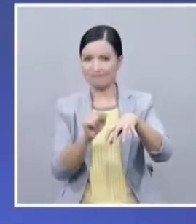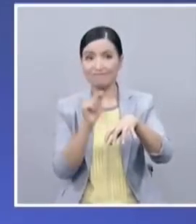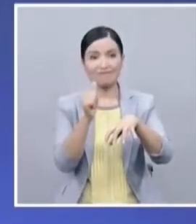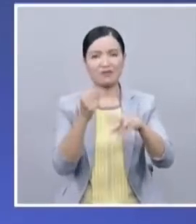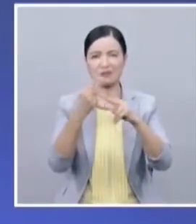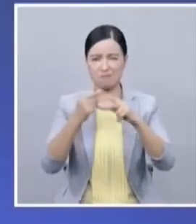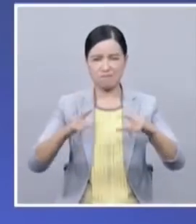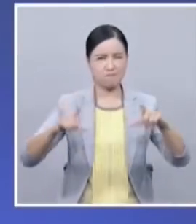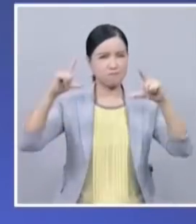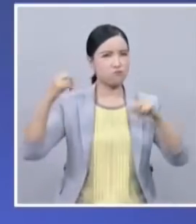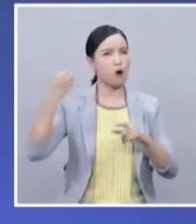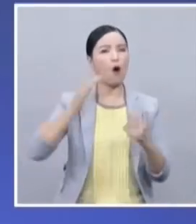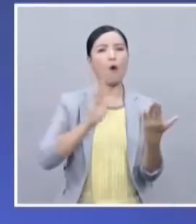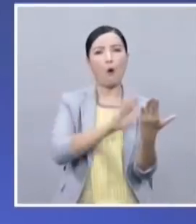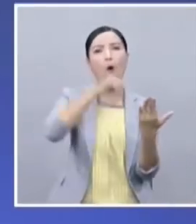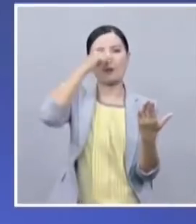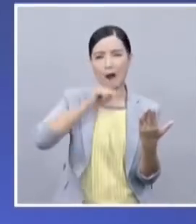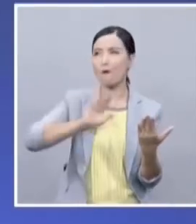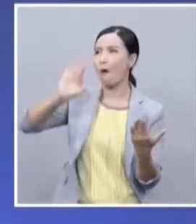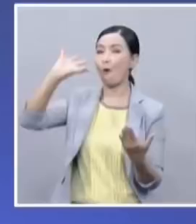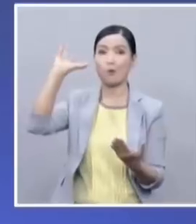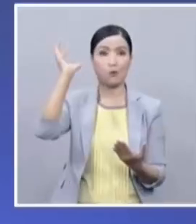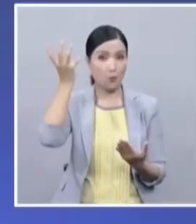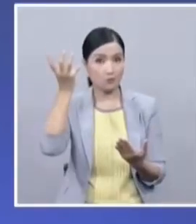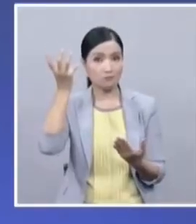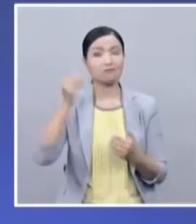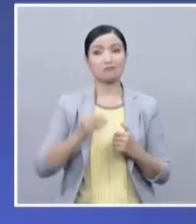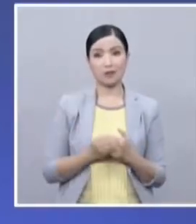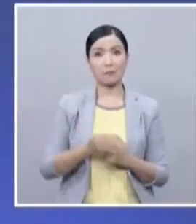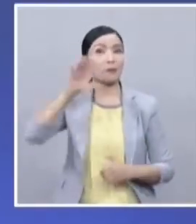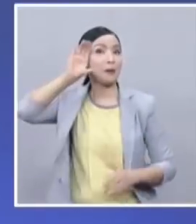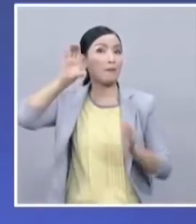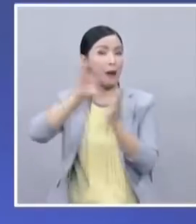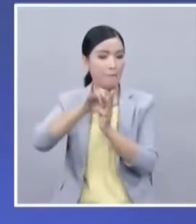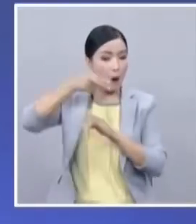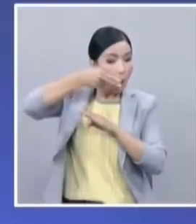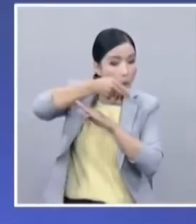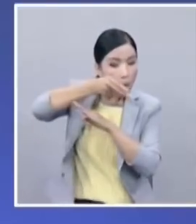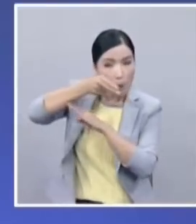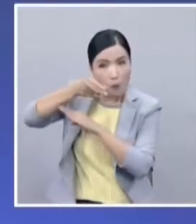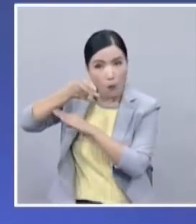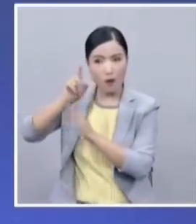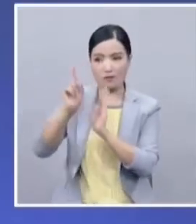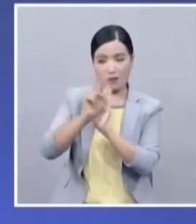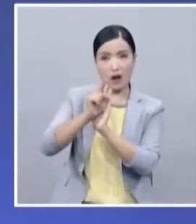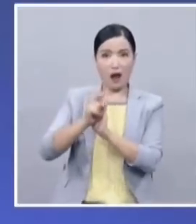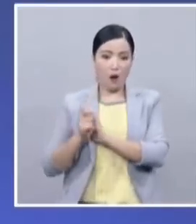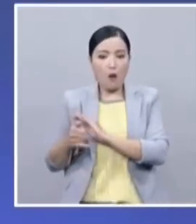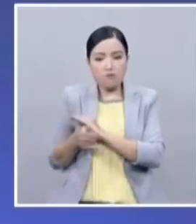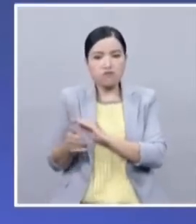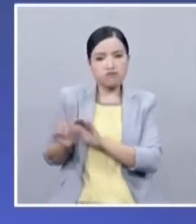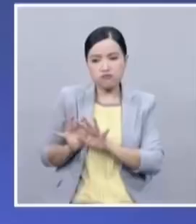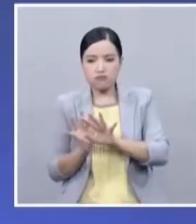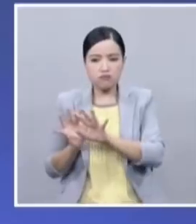ที่มีชื่อเสียงของประเทศไทยและของโลกด้วยนะครับมีภาพถ่ายทางอากาศภาพถ่ายดาวเทียมการเดินสำรวจการเดินน้ำสำร